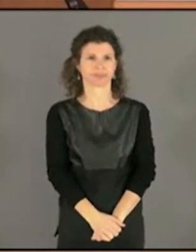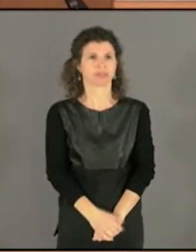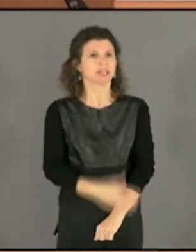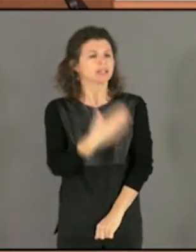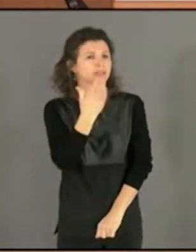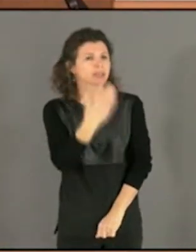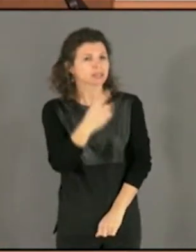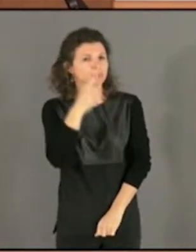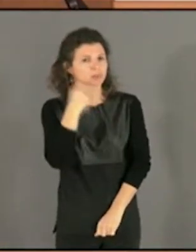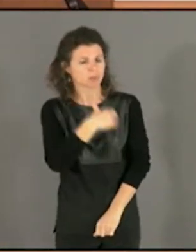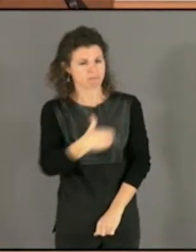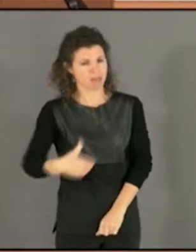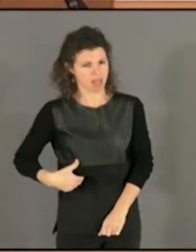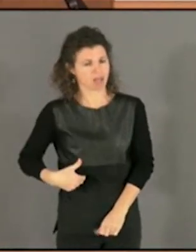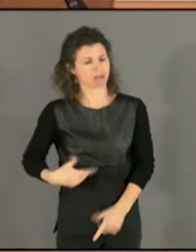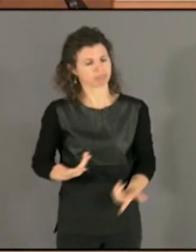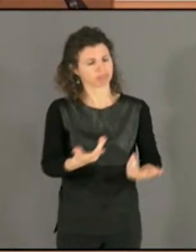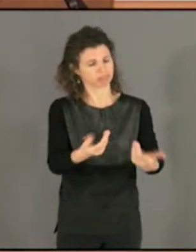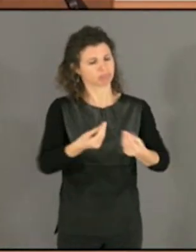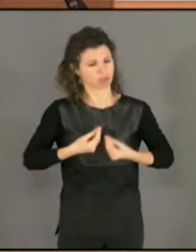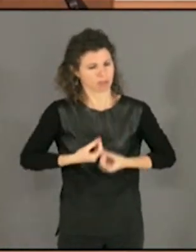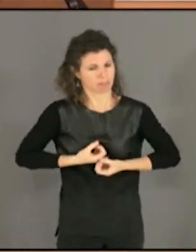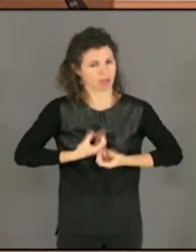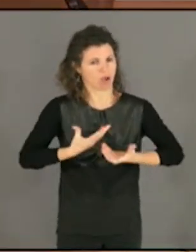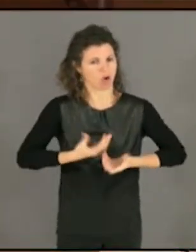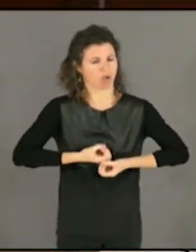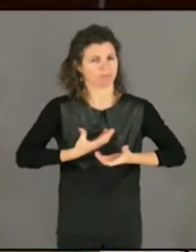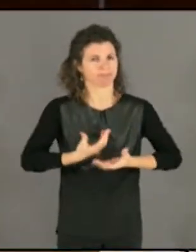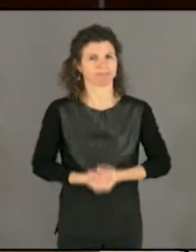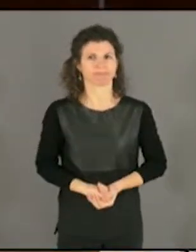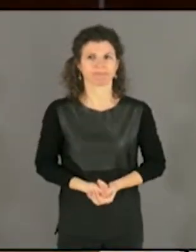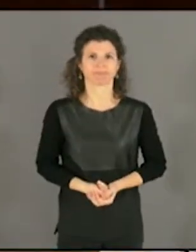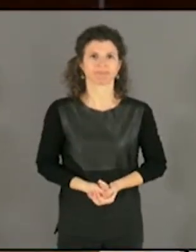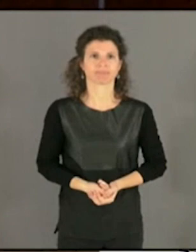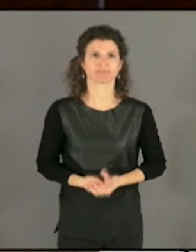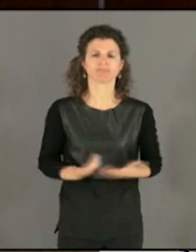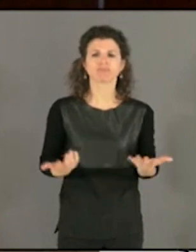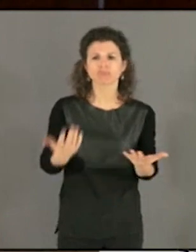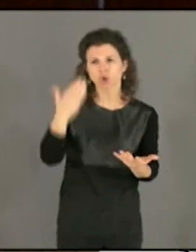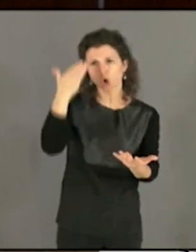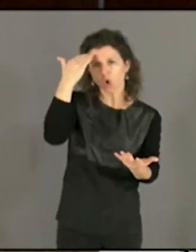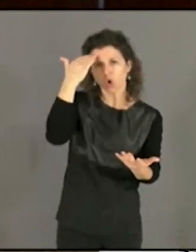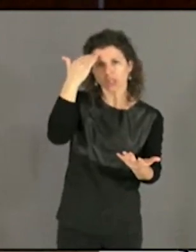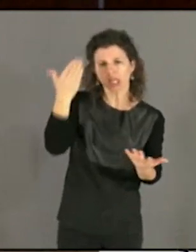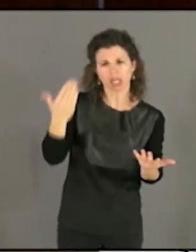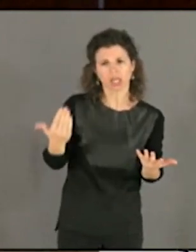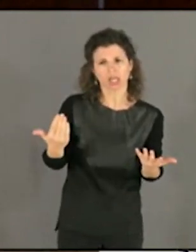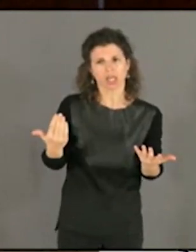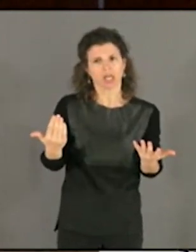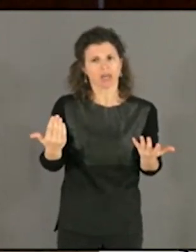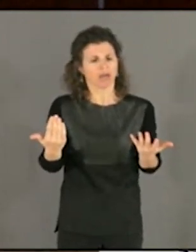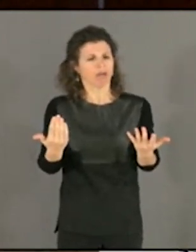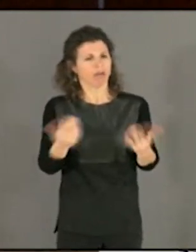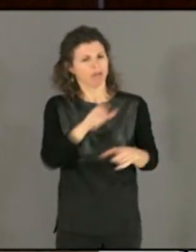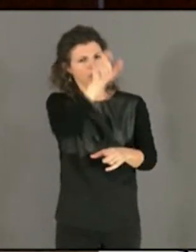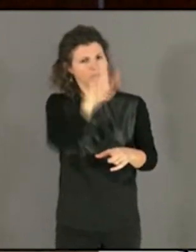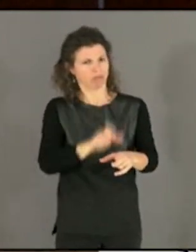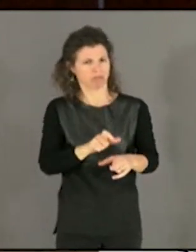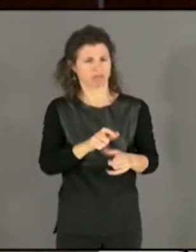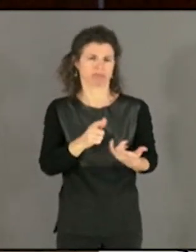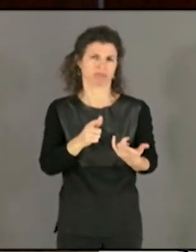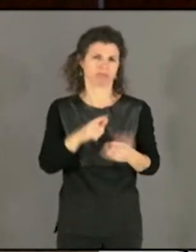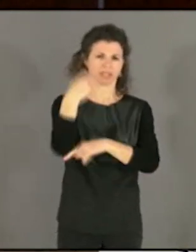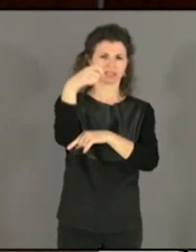Merci, monsieur le maire, de m'accorder la parole. Nous connaissons tous le mot du président du Sénat, Gérard